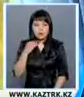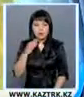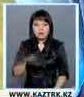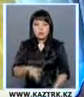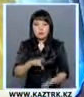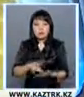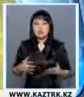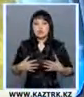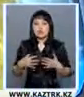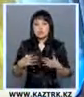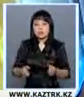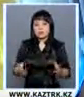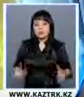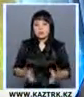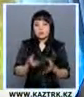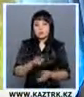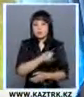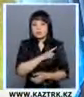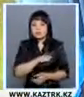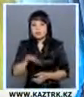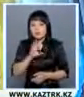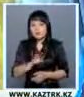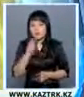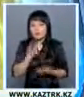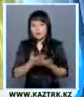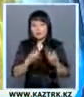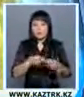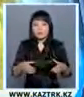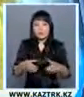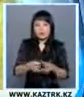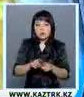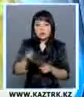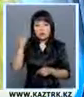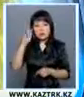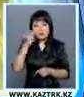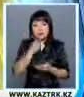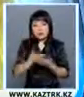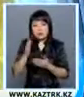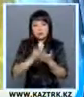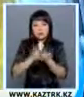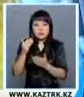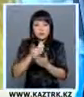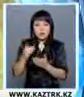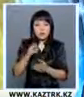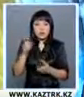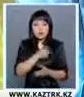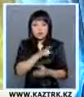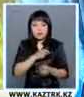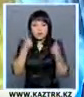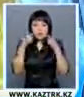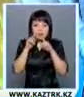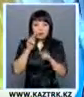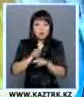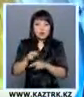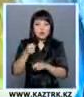Алматы қалалық денсаулық сақтау басқармасы медициналық қызметкерлердің біліктілігін көтеріп, білімін жетілдіру үшін шаһарда жоғарғы медициналық технологиялар бойынша